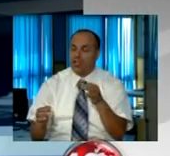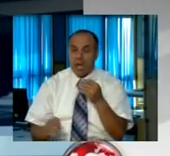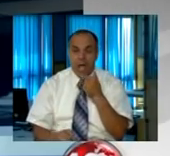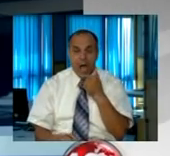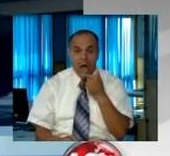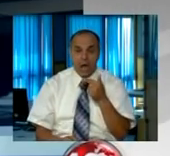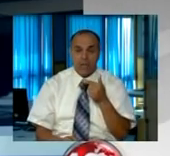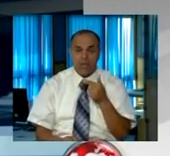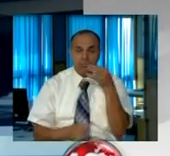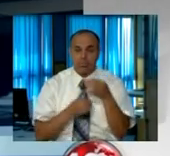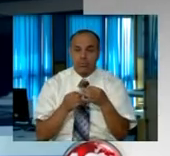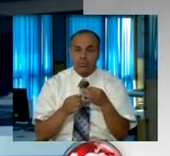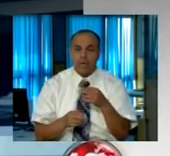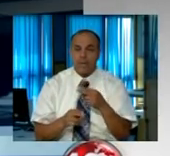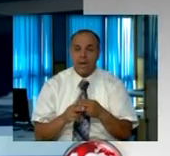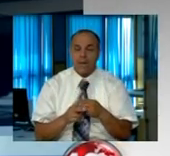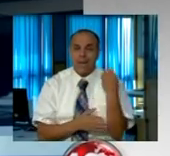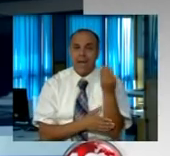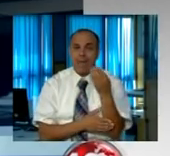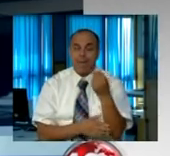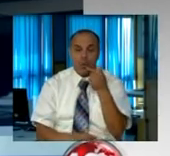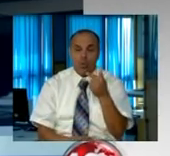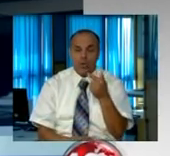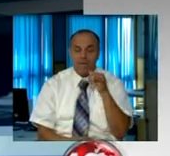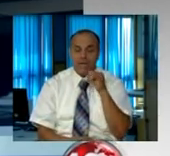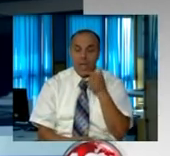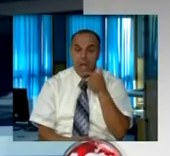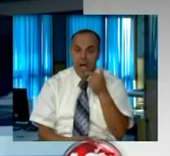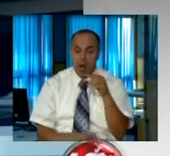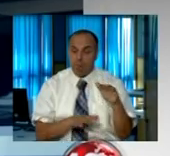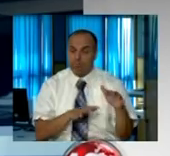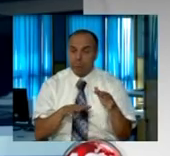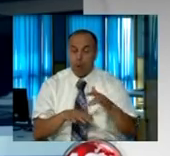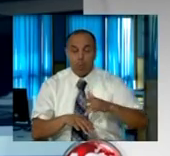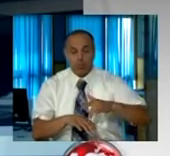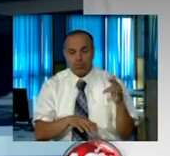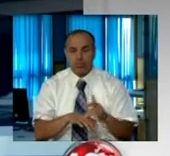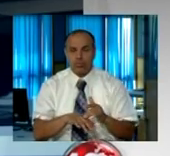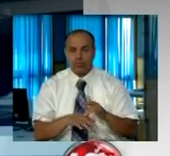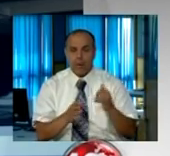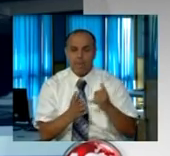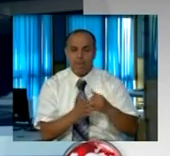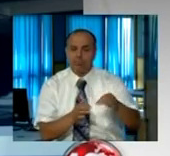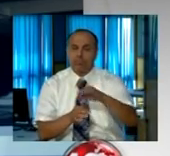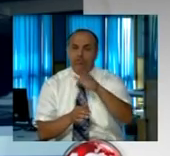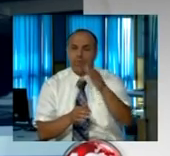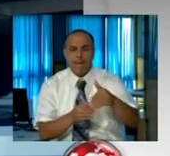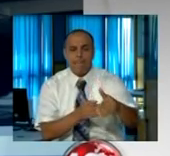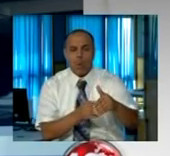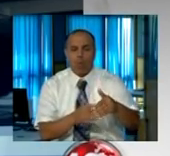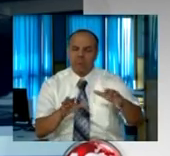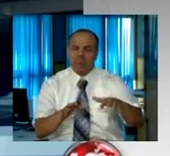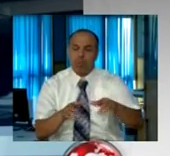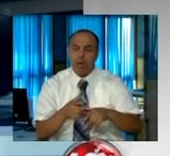وقد أعلنت المتحدثة باسم إدارة الحماية المدنية في البلاد أن الزلزال هز بلدات وقرى جبلية بوسط